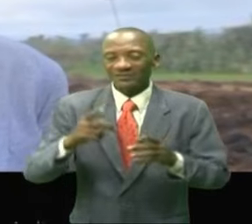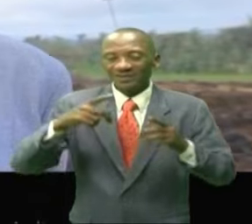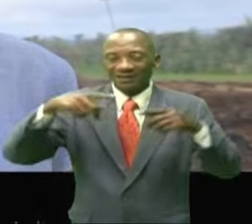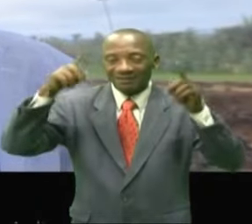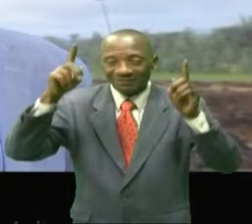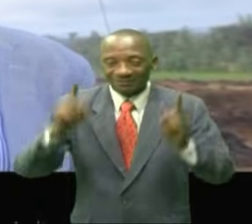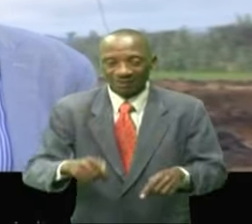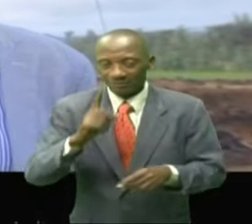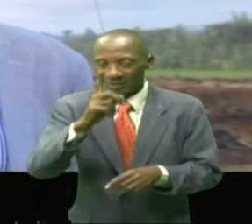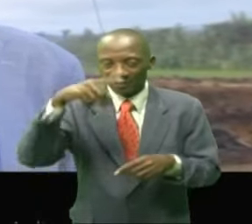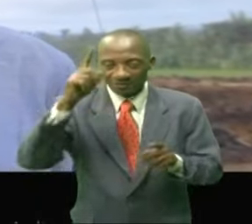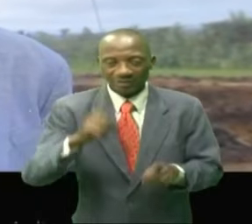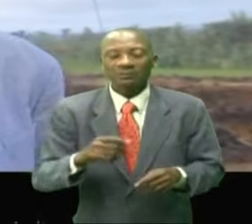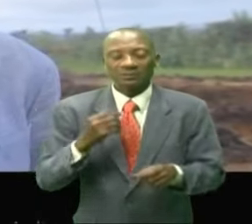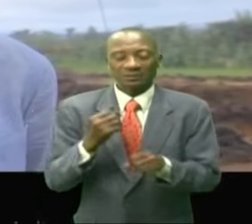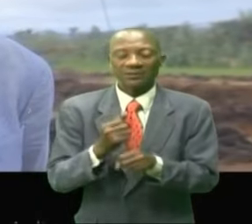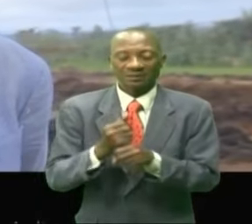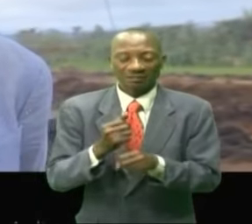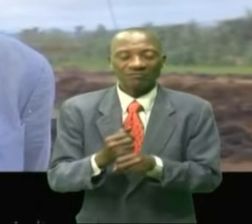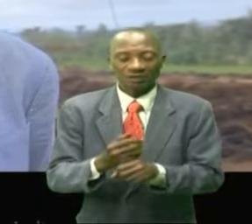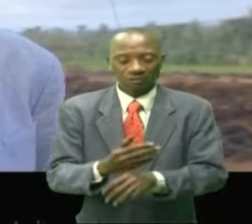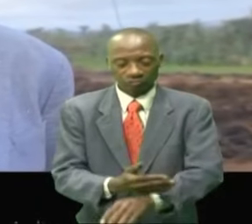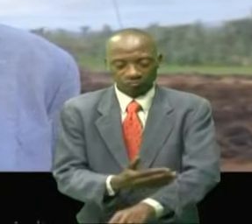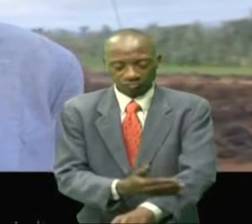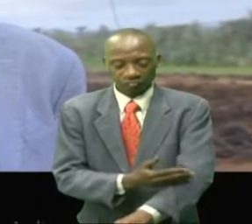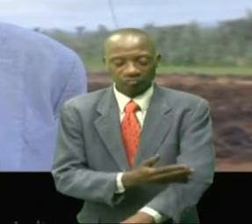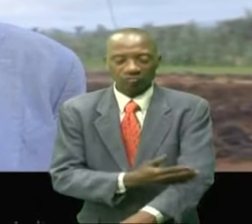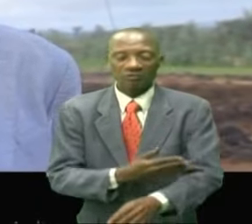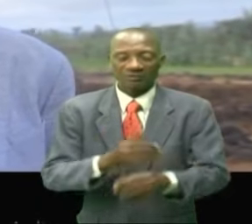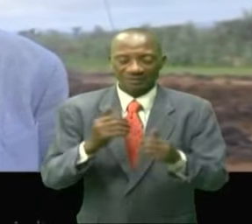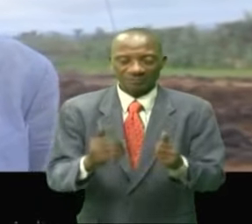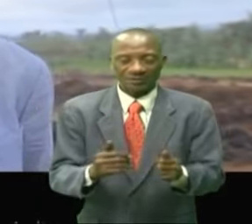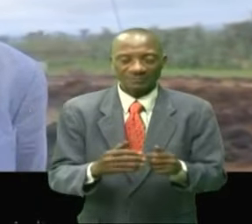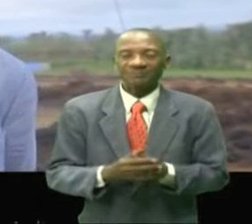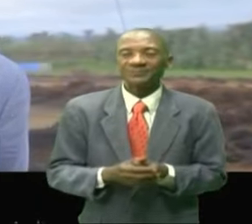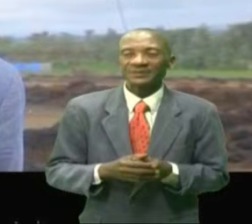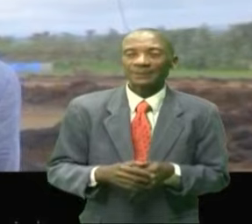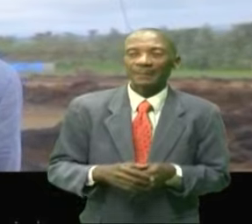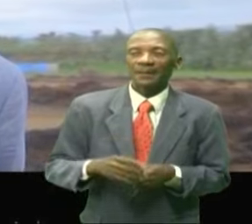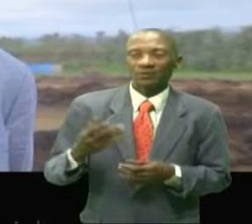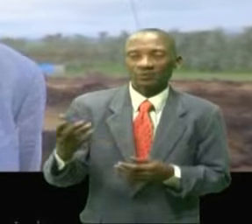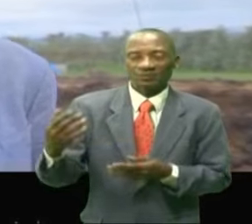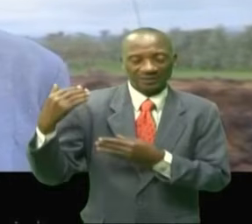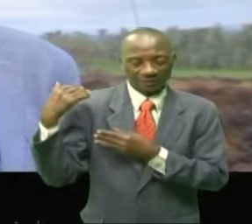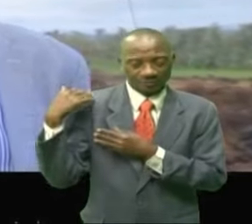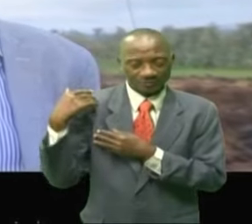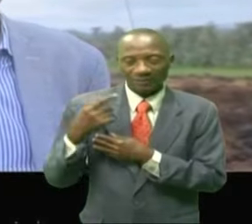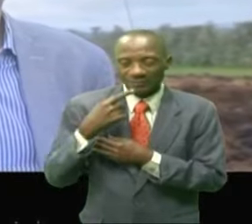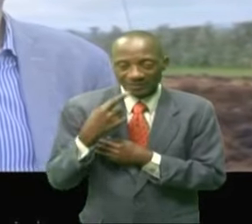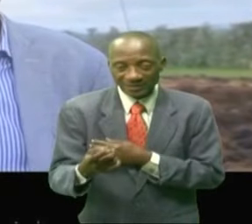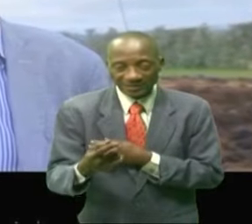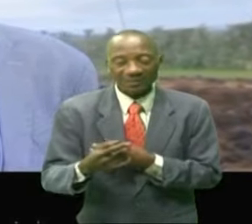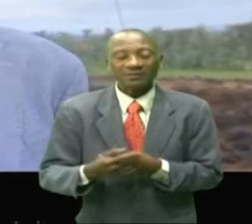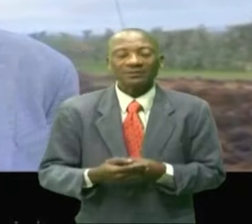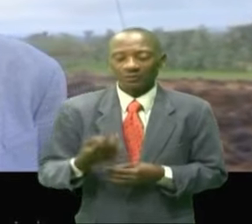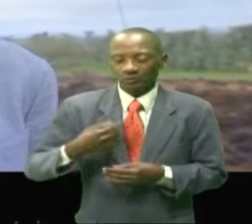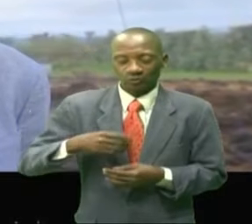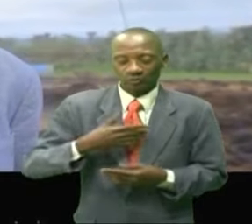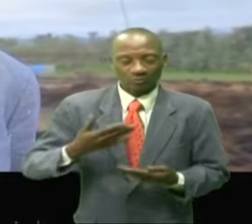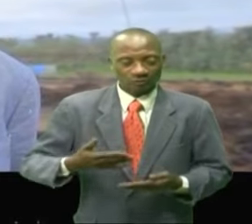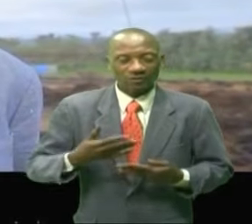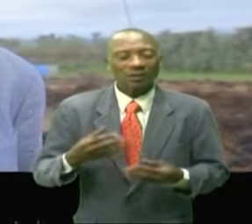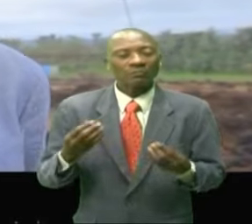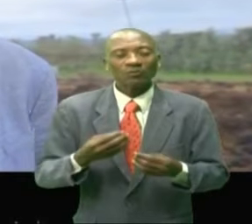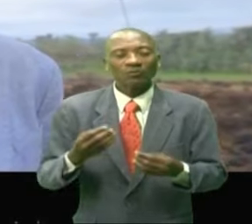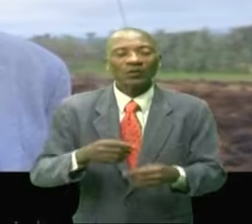son démarrage. Et l'excavation pour la fondation sont derrière nous. Et nous allons continuer maintenant avec les travaux de béton armé,